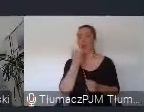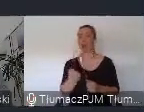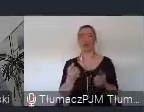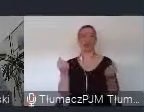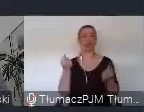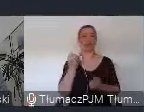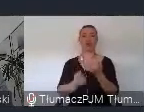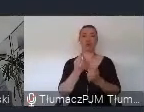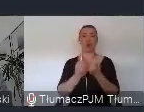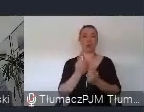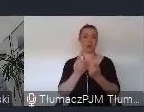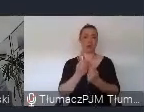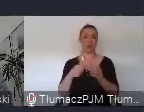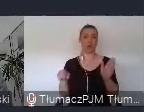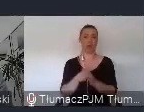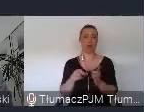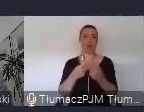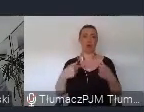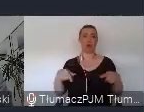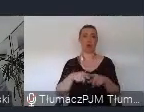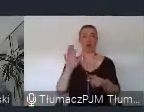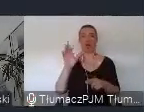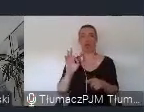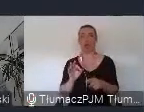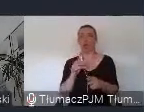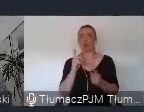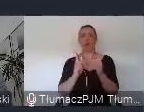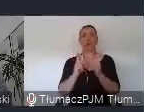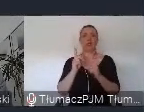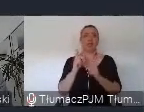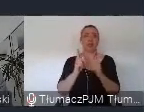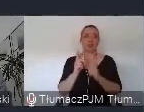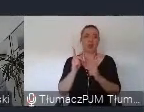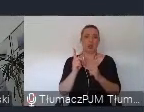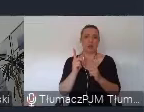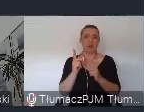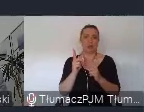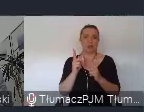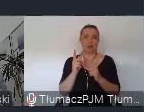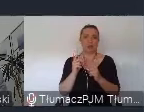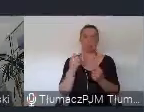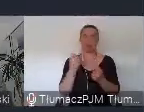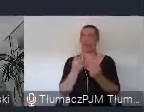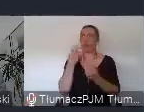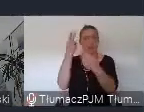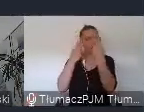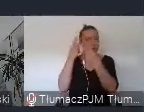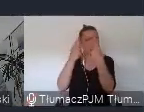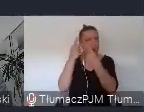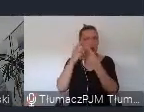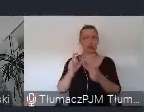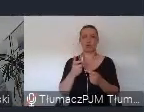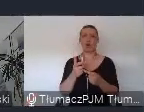no bo niektórzy nie są w stanie sobie nawet wyobrazić, co to znaczy być zerowym w stanie emisji